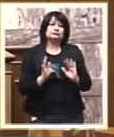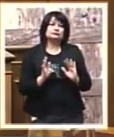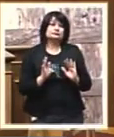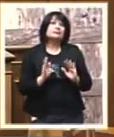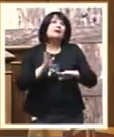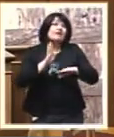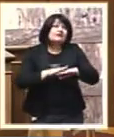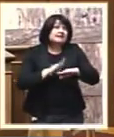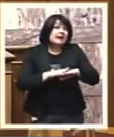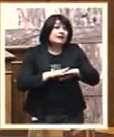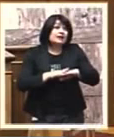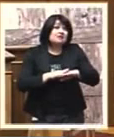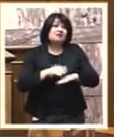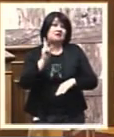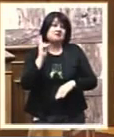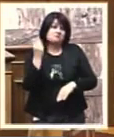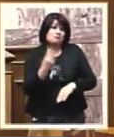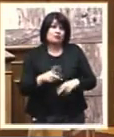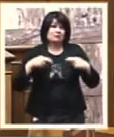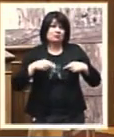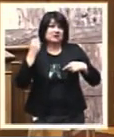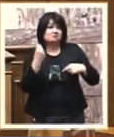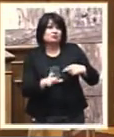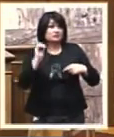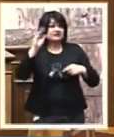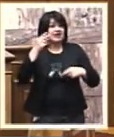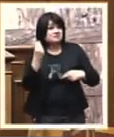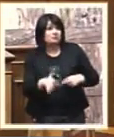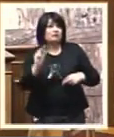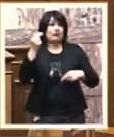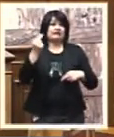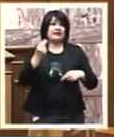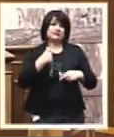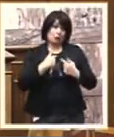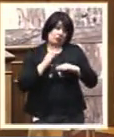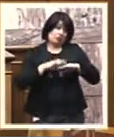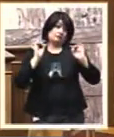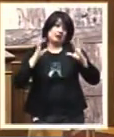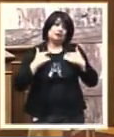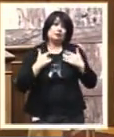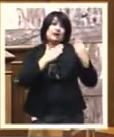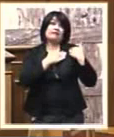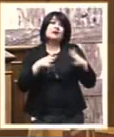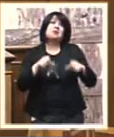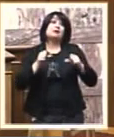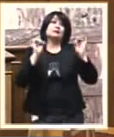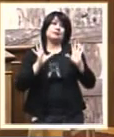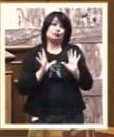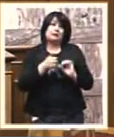φταίνε. Οι κακοί βουλευτές, οι υπουργοί, οι μεγάλες δυνάμεις. Ποτέ όμως ο καθένας να μην αναλαμβάνει τις πραγματικές του